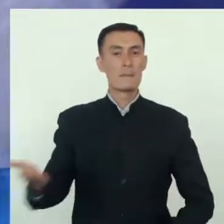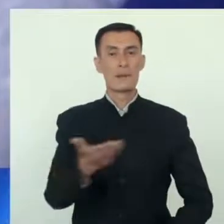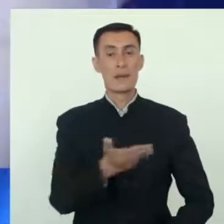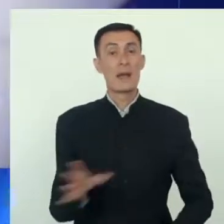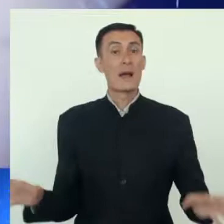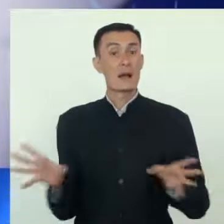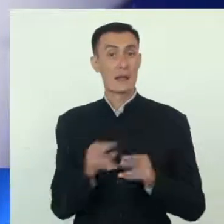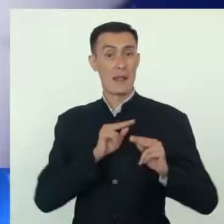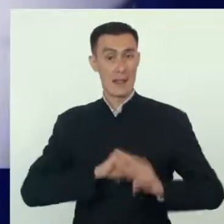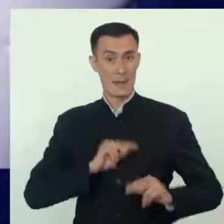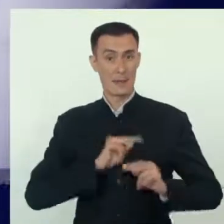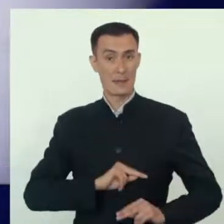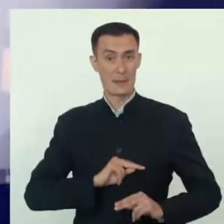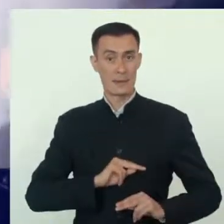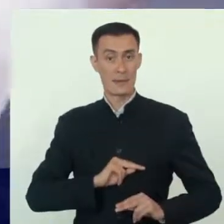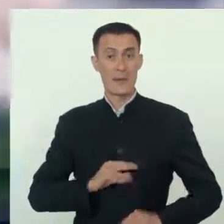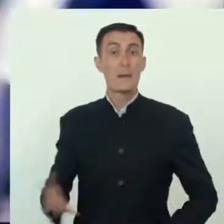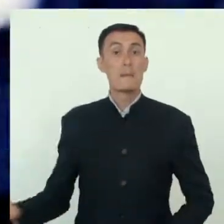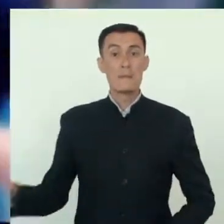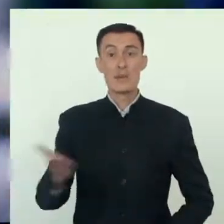Мы коллеги.